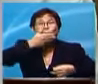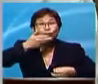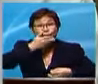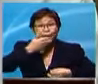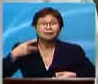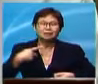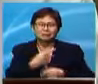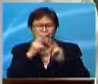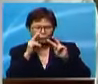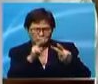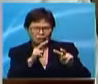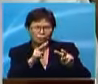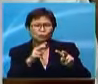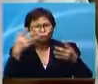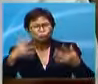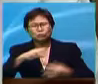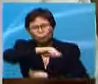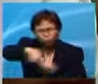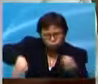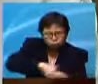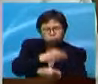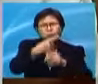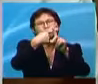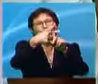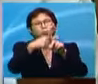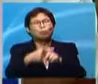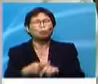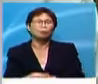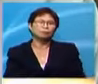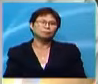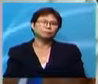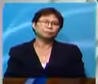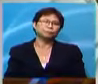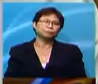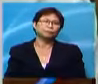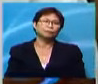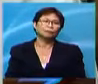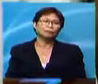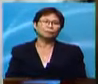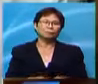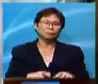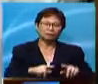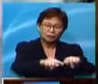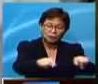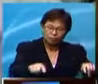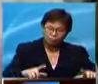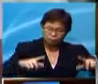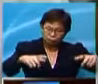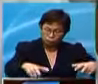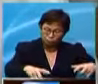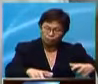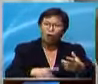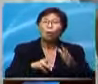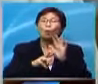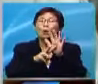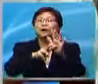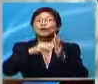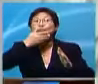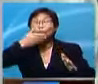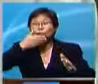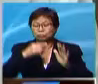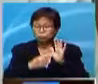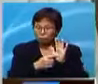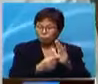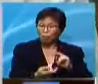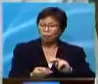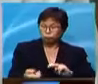lihat trendnya positif saluran-saluran yang mewakili kaum muda pun nampaknya